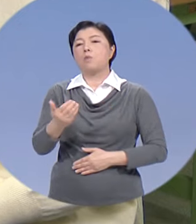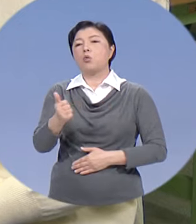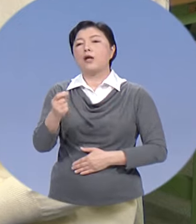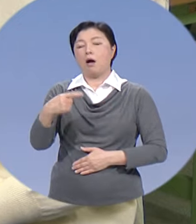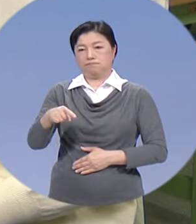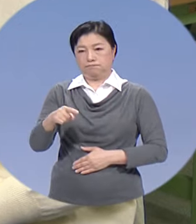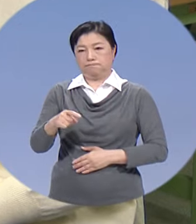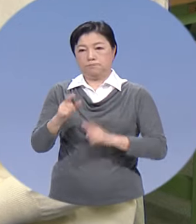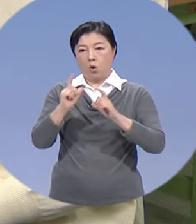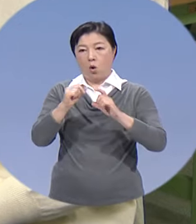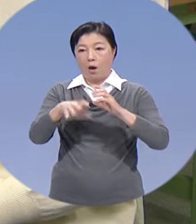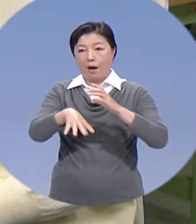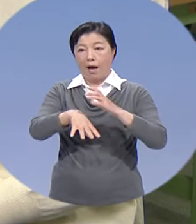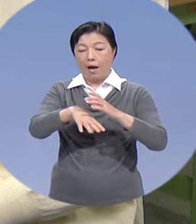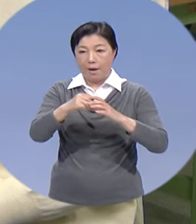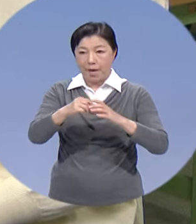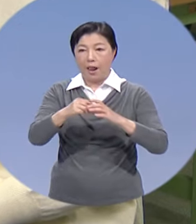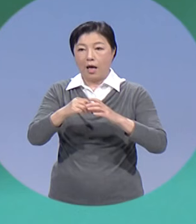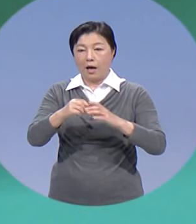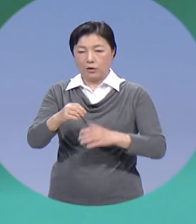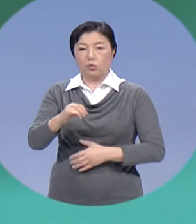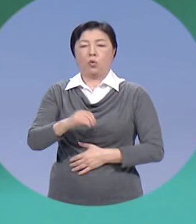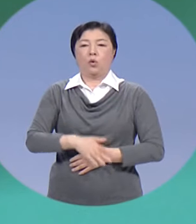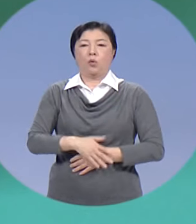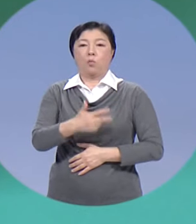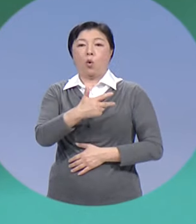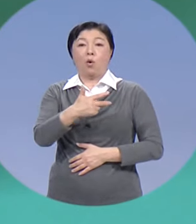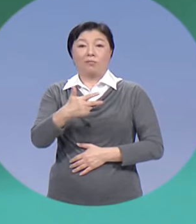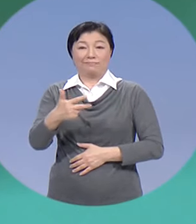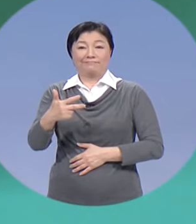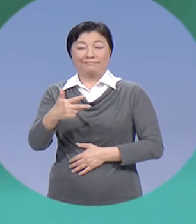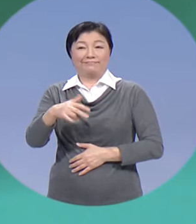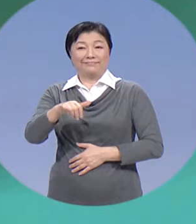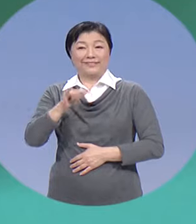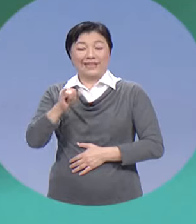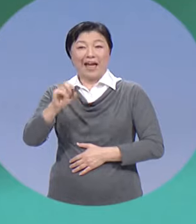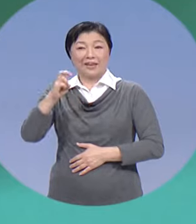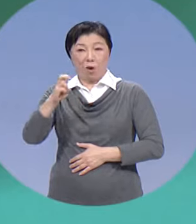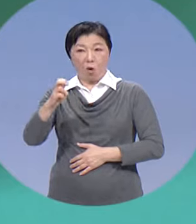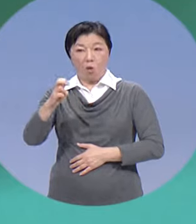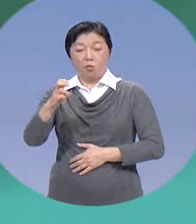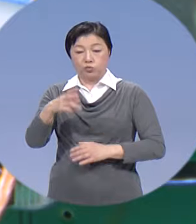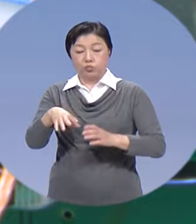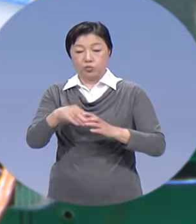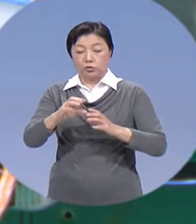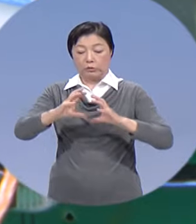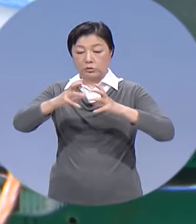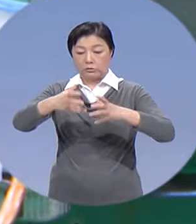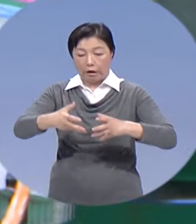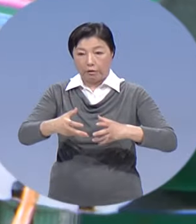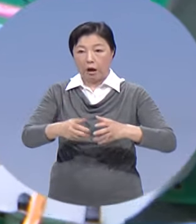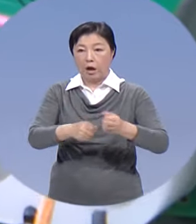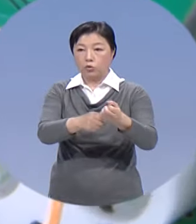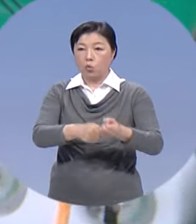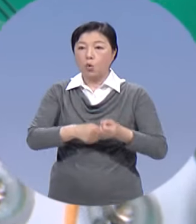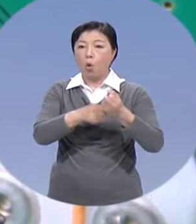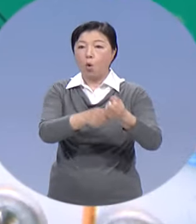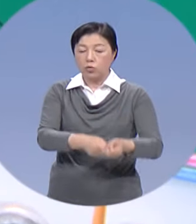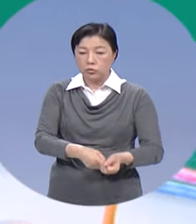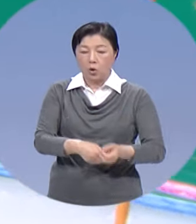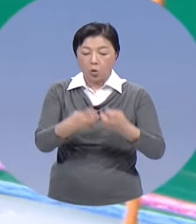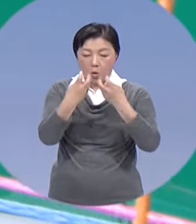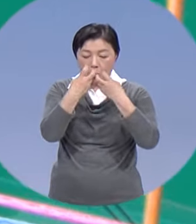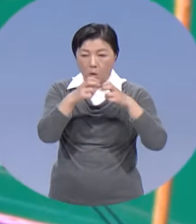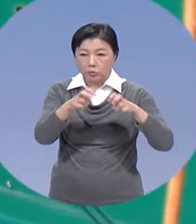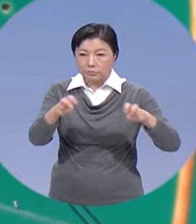ゼロセンサーを持った人工衛星になります。カメラでは、宇宙から世界の、農場をモニターして予測